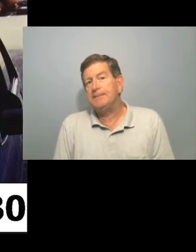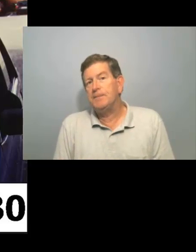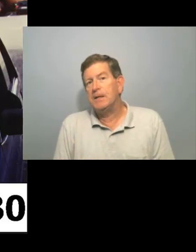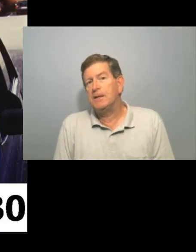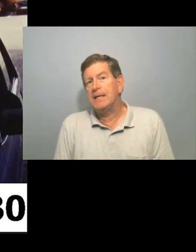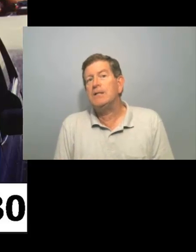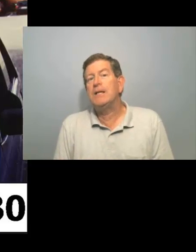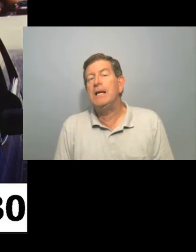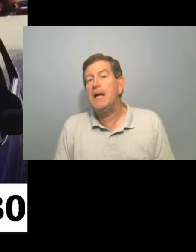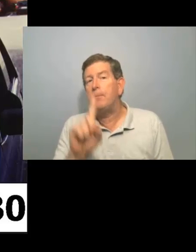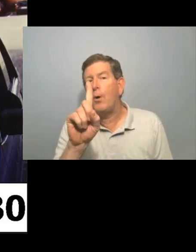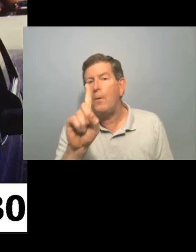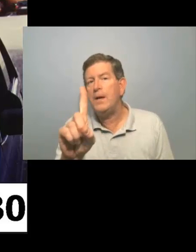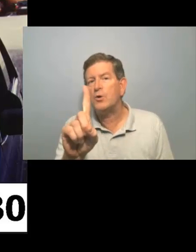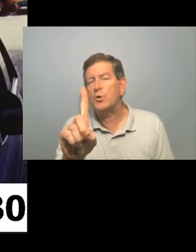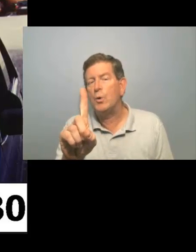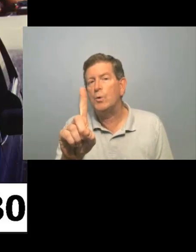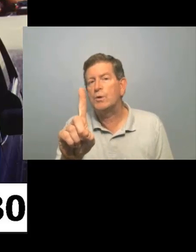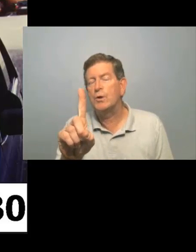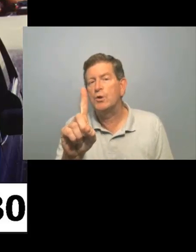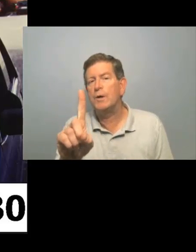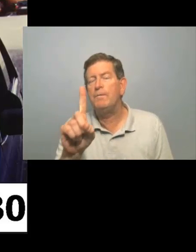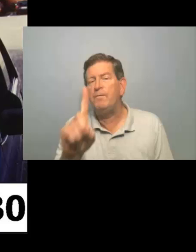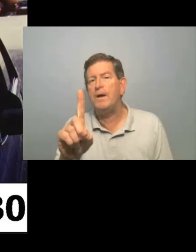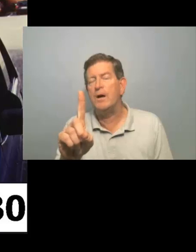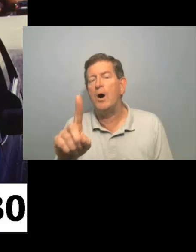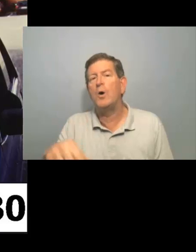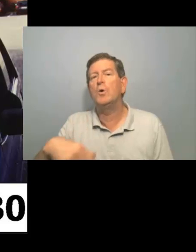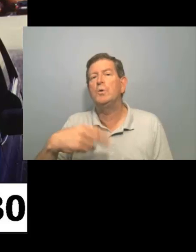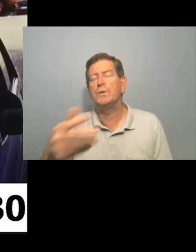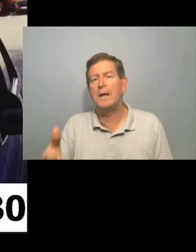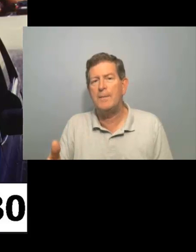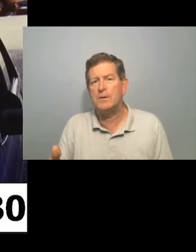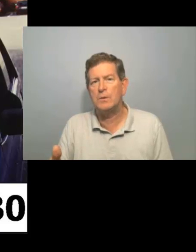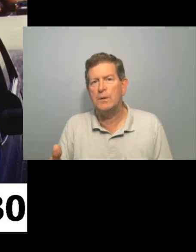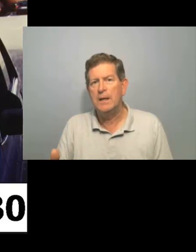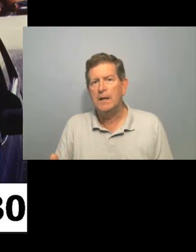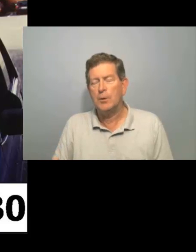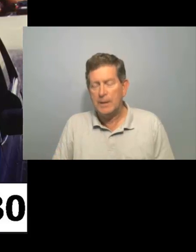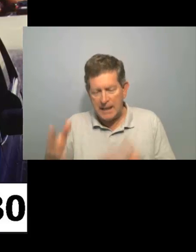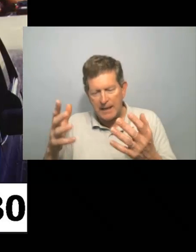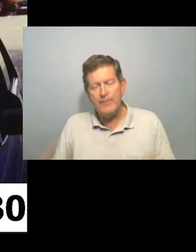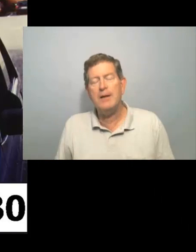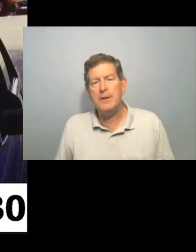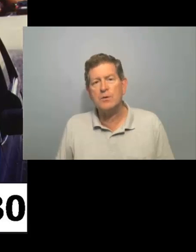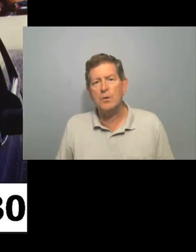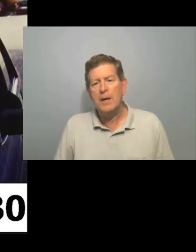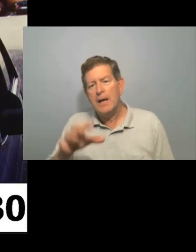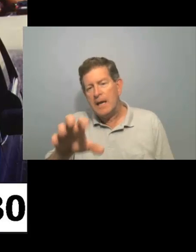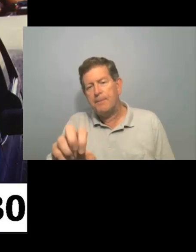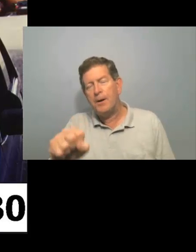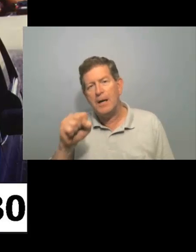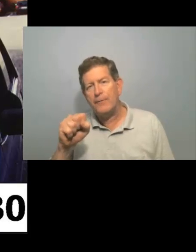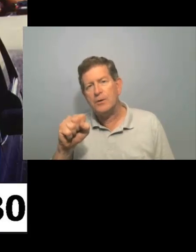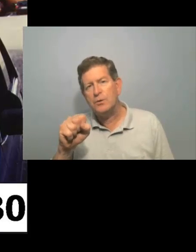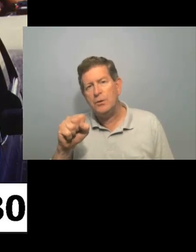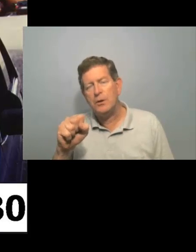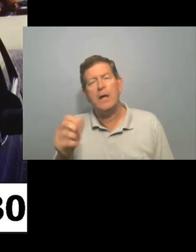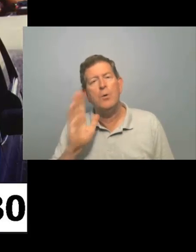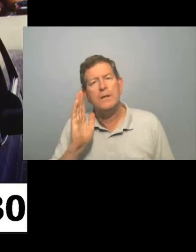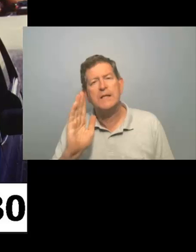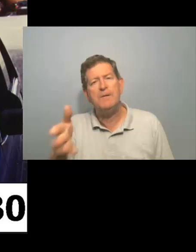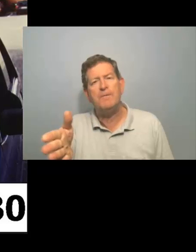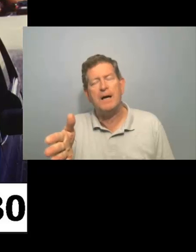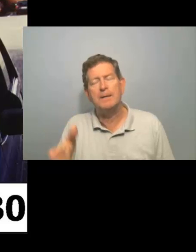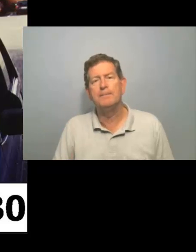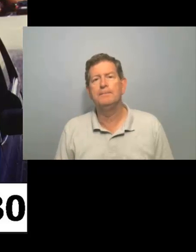Et quelle est la première chose que John fait en retournant à la maison? Donc il arrive à la maison, il prend la voiture